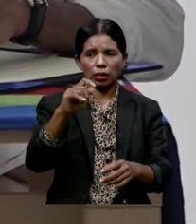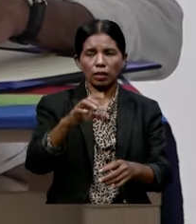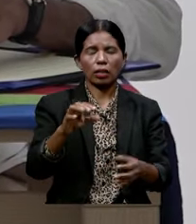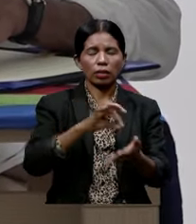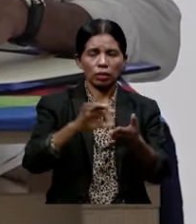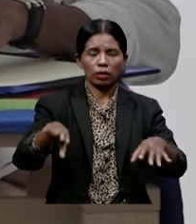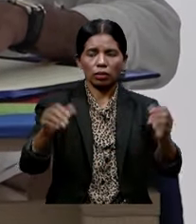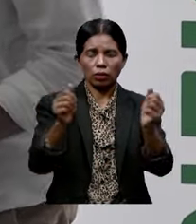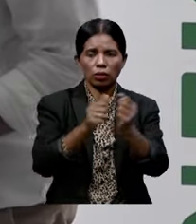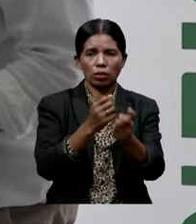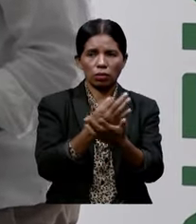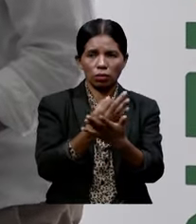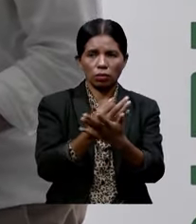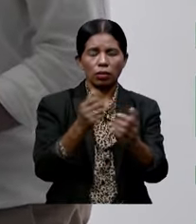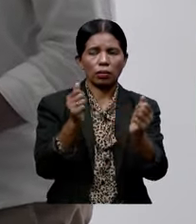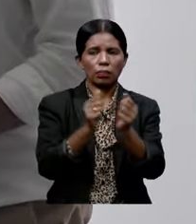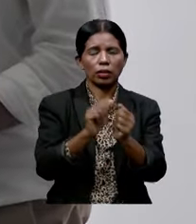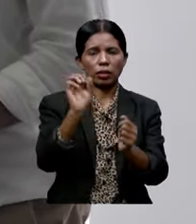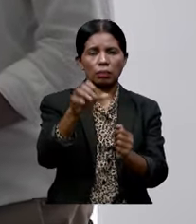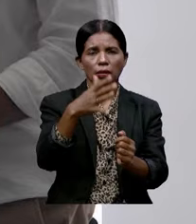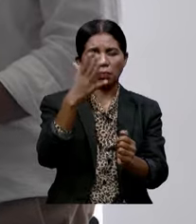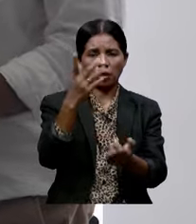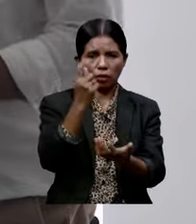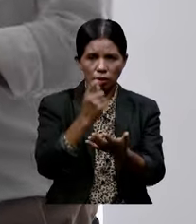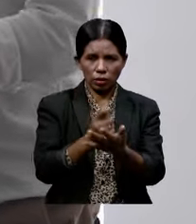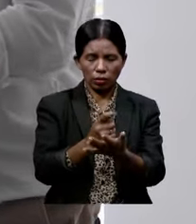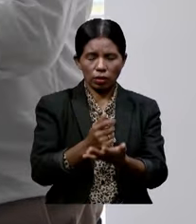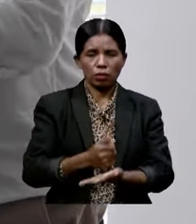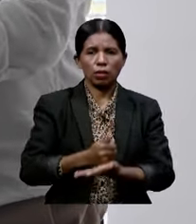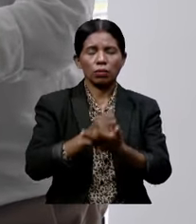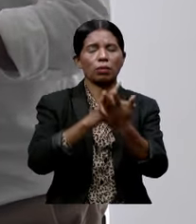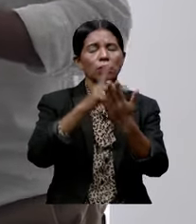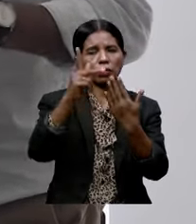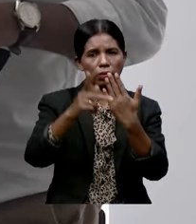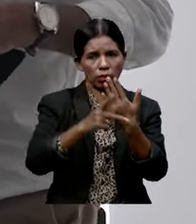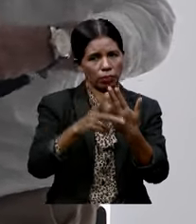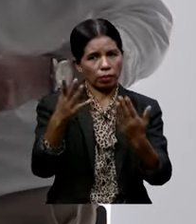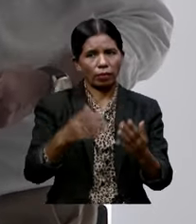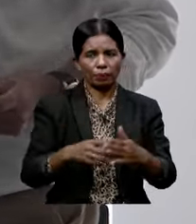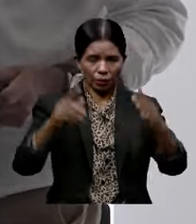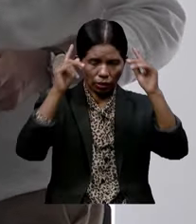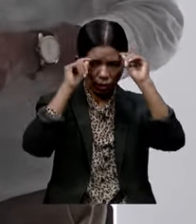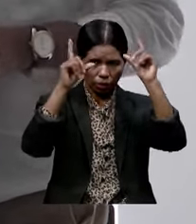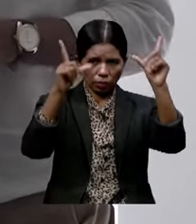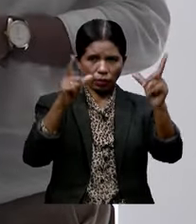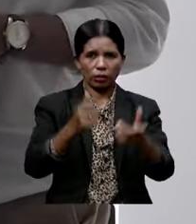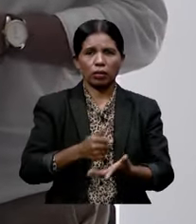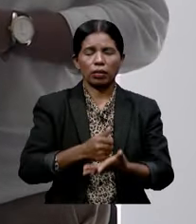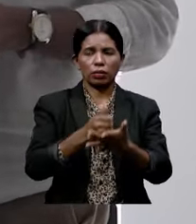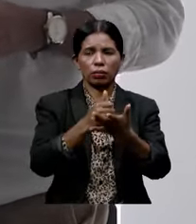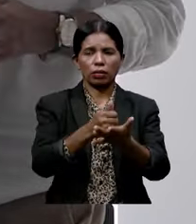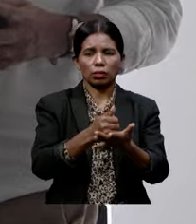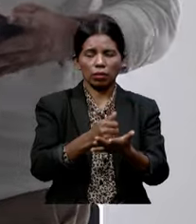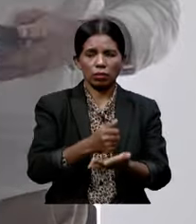Leste ho montante osan rihun sanul resin lima ho di apoya programa Demoplot. Ken Timor Leste? Nebe bele